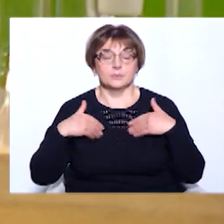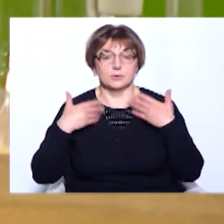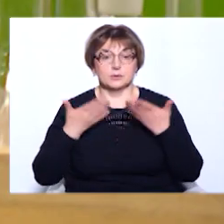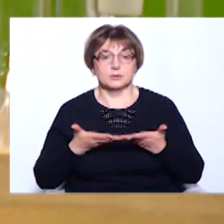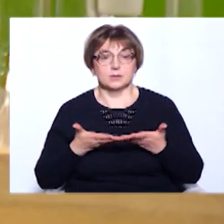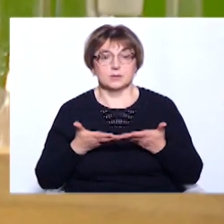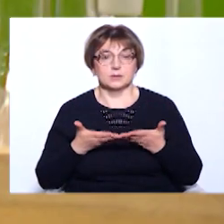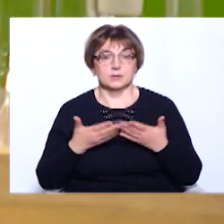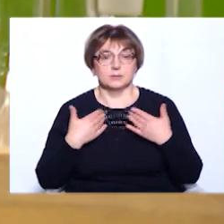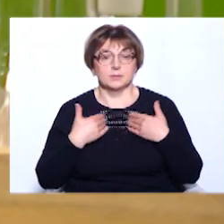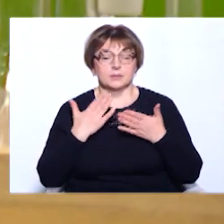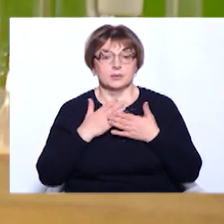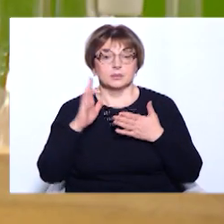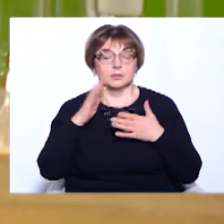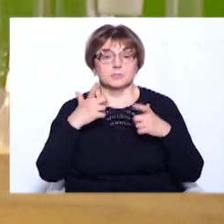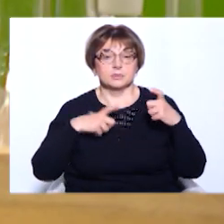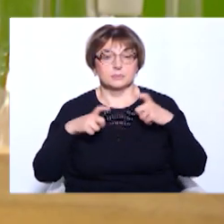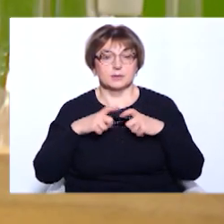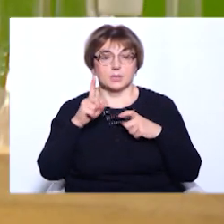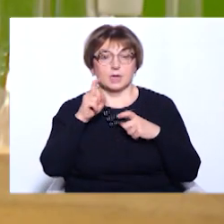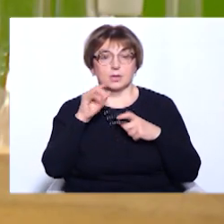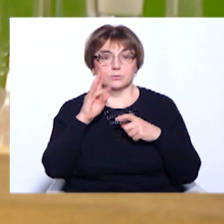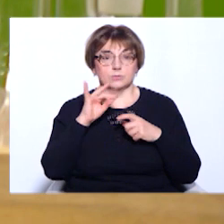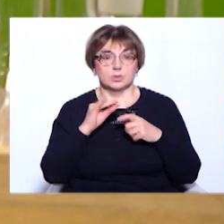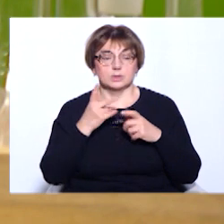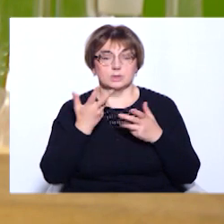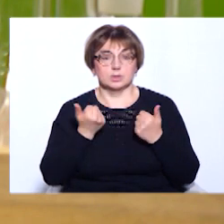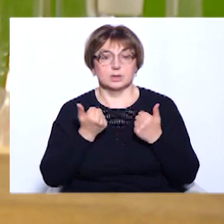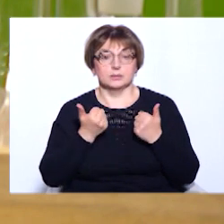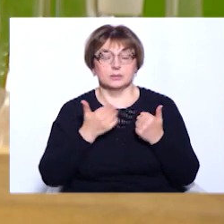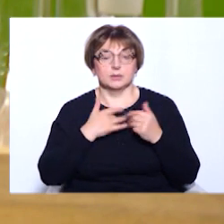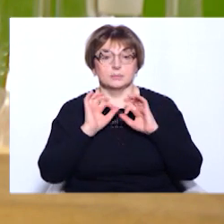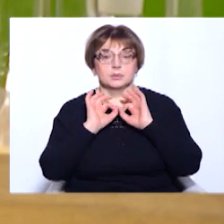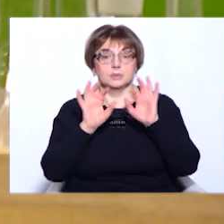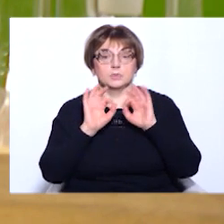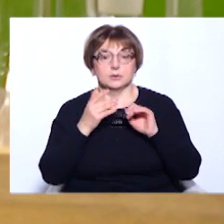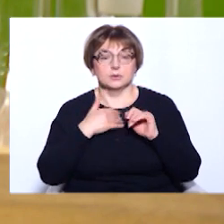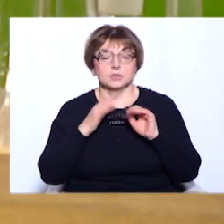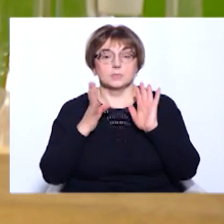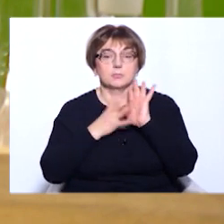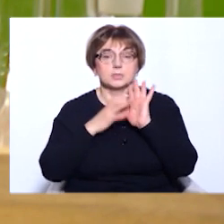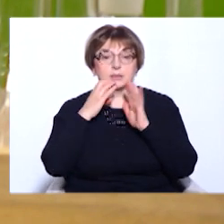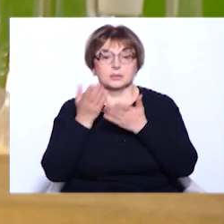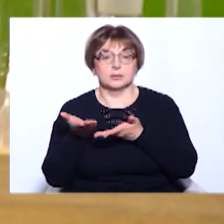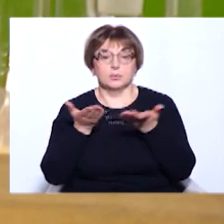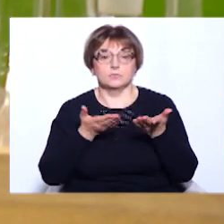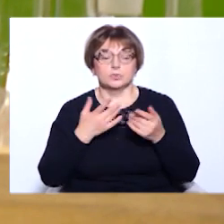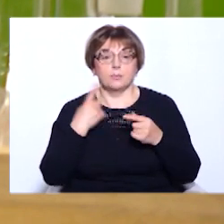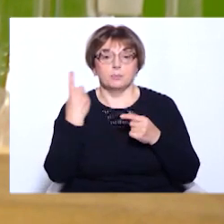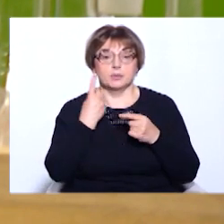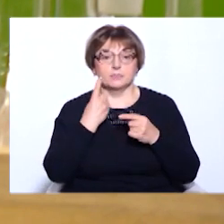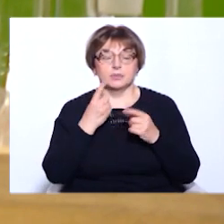მოგესალმები. მე ვარ ქიმიის მასწავლებელი ხათუნა და მე მინდა რომ ჩემი მეცხრე კლასელები მოვიწვიო